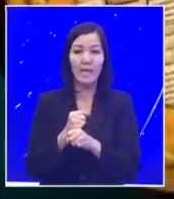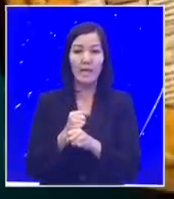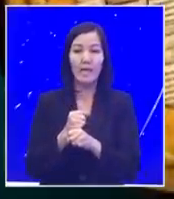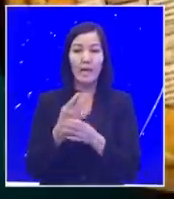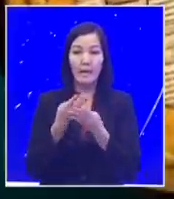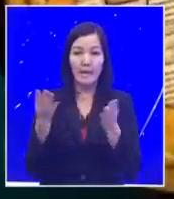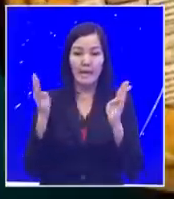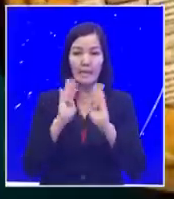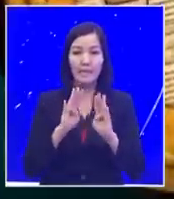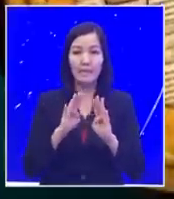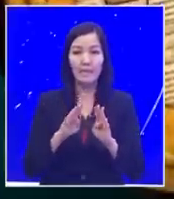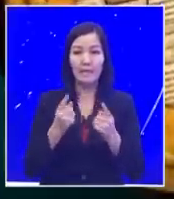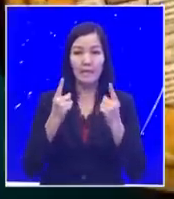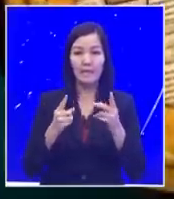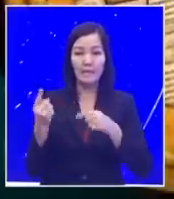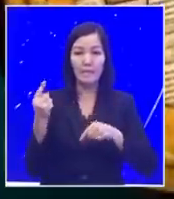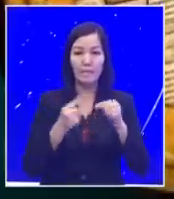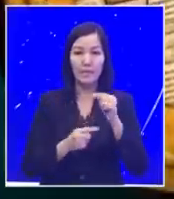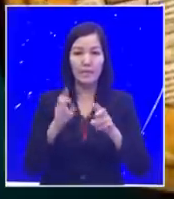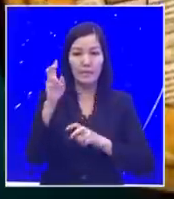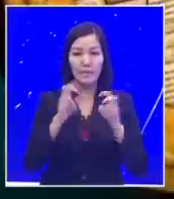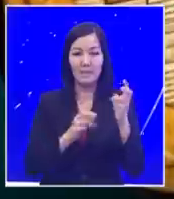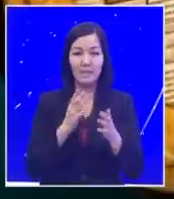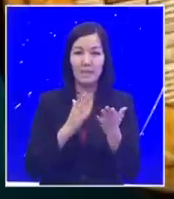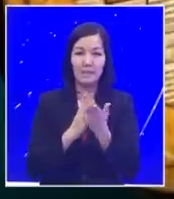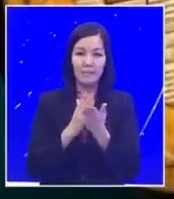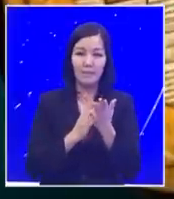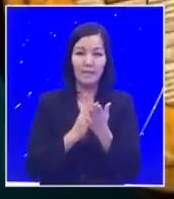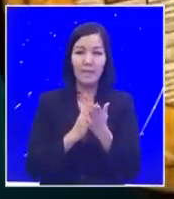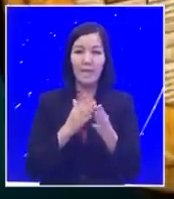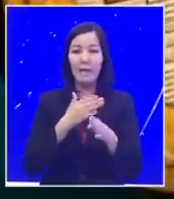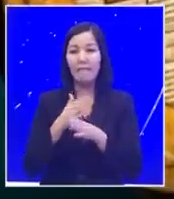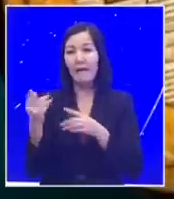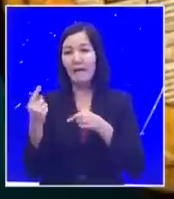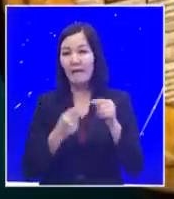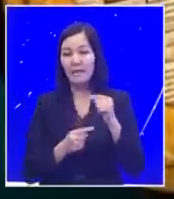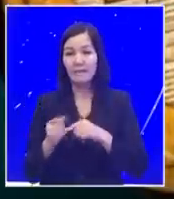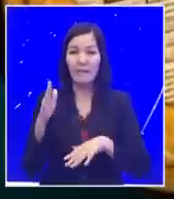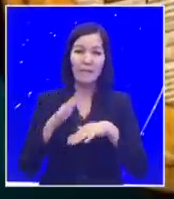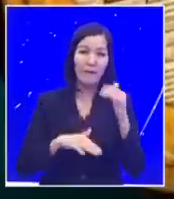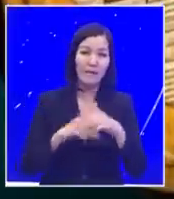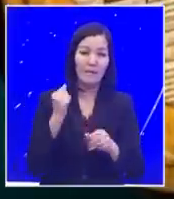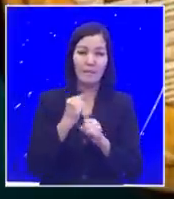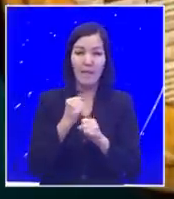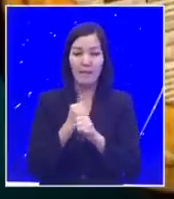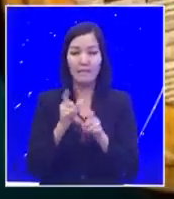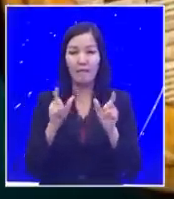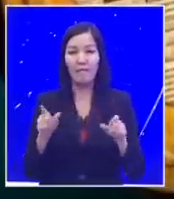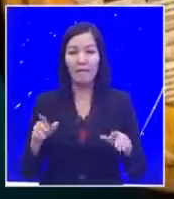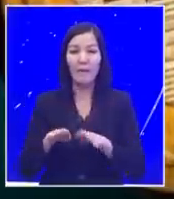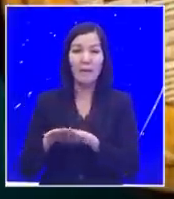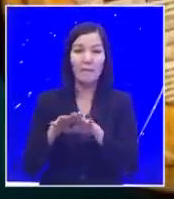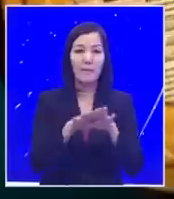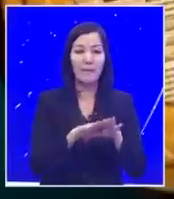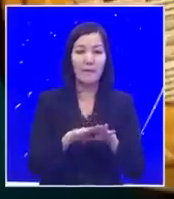елді мекендердегі ірі бизнес субъектілерінің қызметкерлері, дара кәсіпкерлер, жеке практикамен айналысатын адамдар, бірыңғай